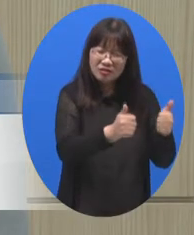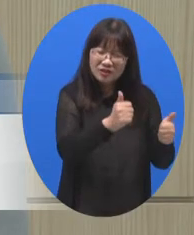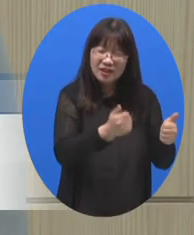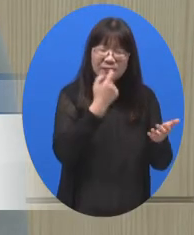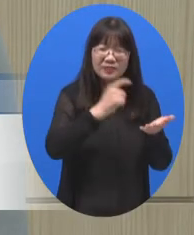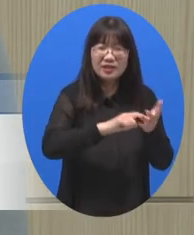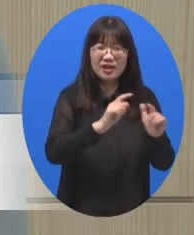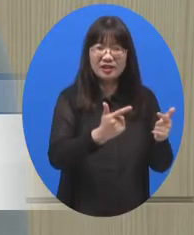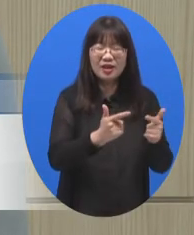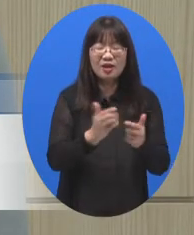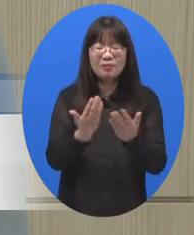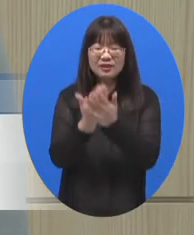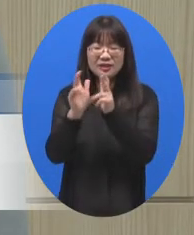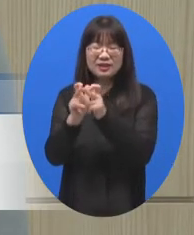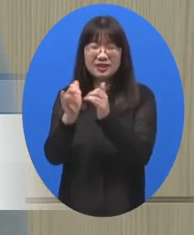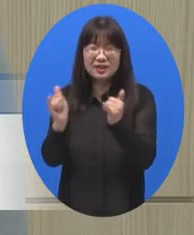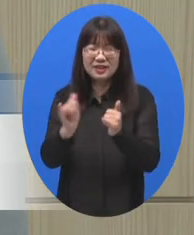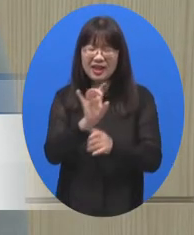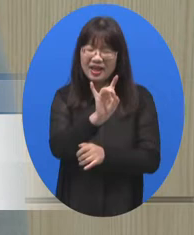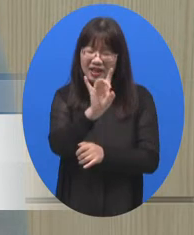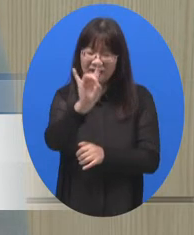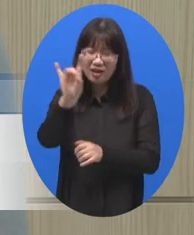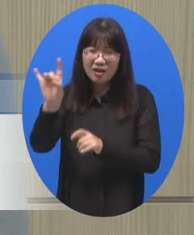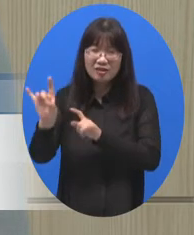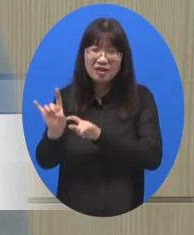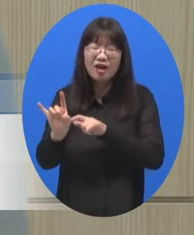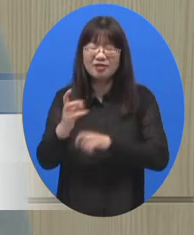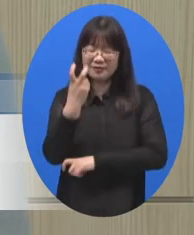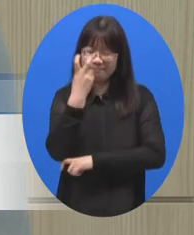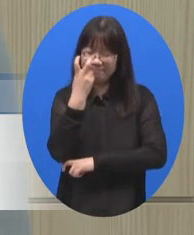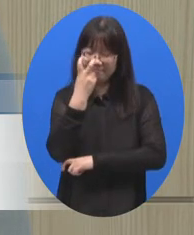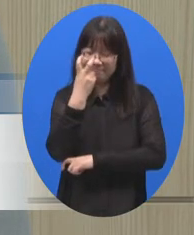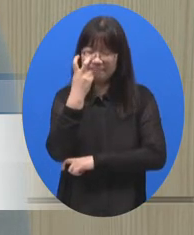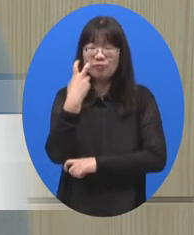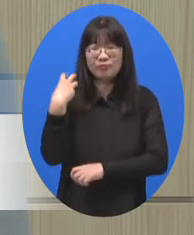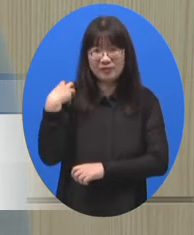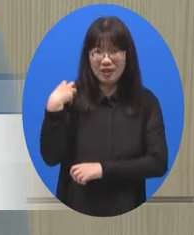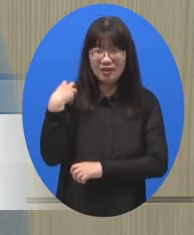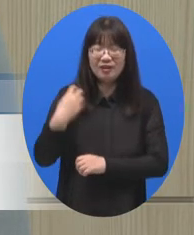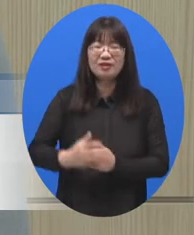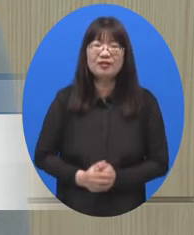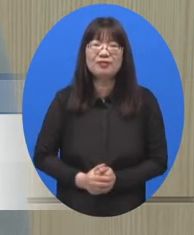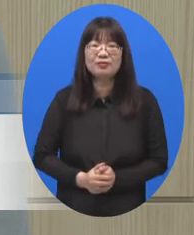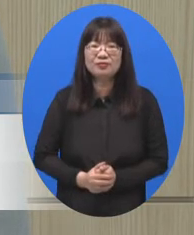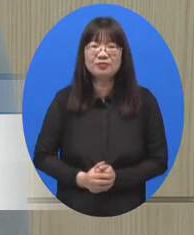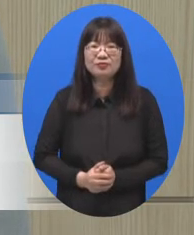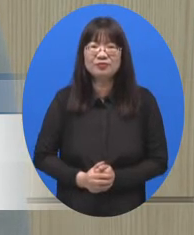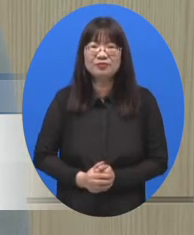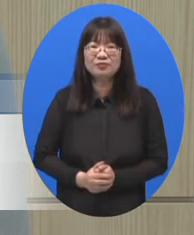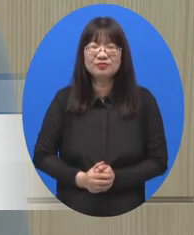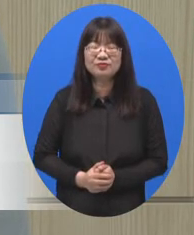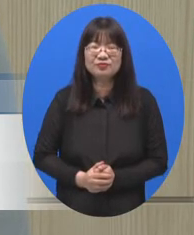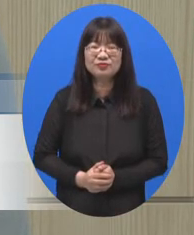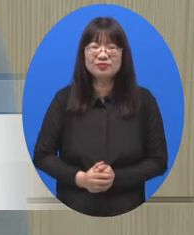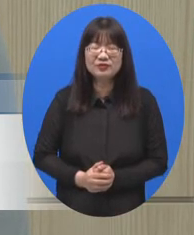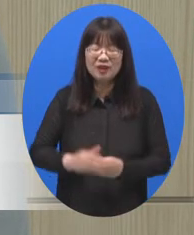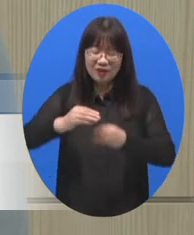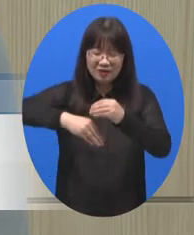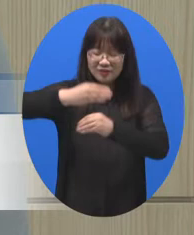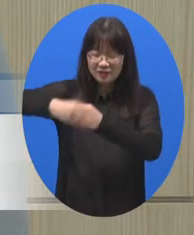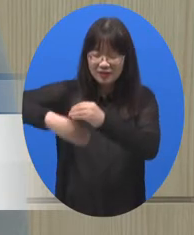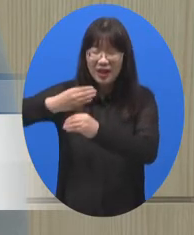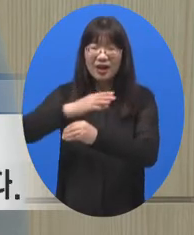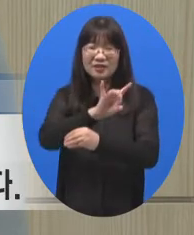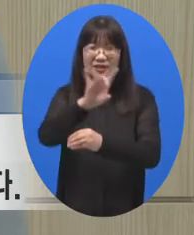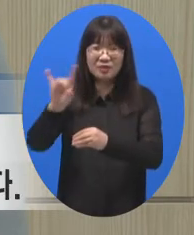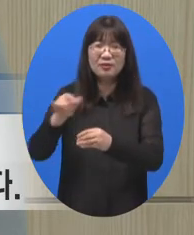발달장애인분들이 한올 다 검사를 하고 있고요. 검사를 하고 있고 띠지를 한 분 한 분이 다 말고